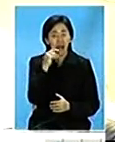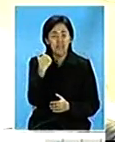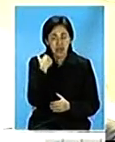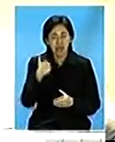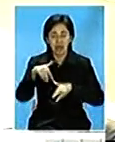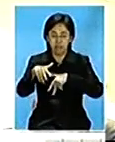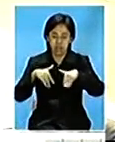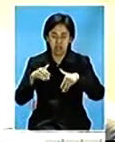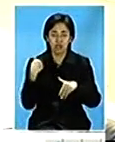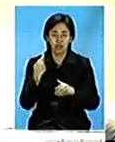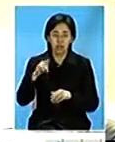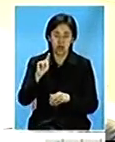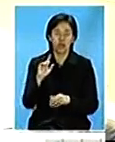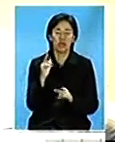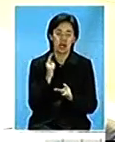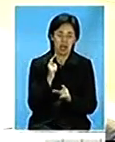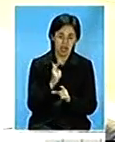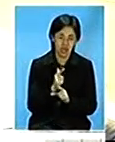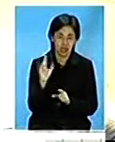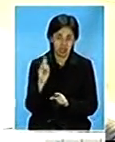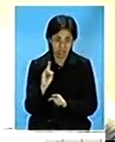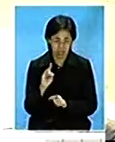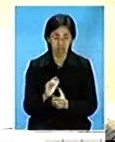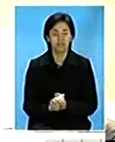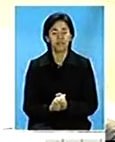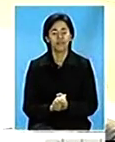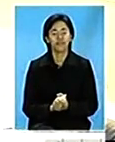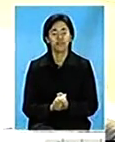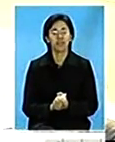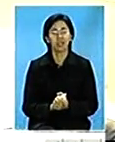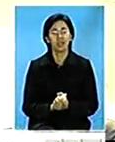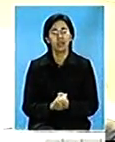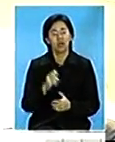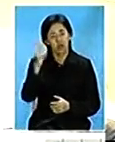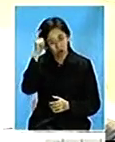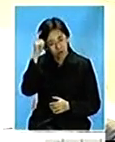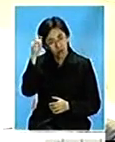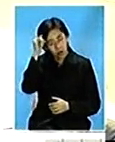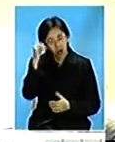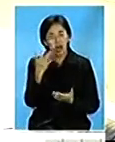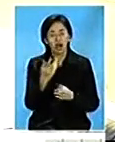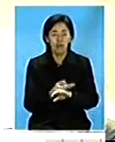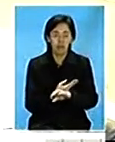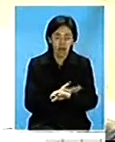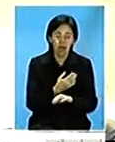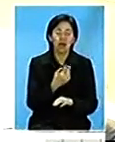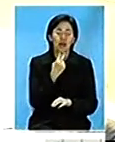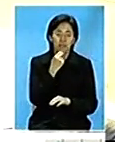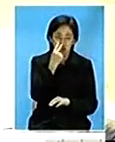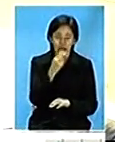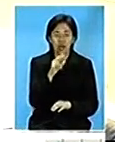ไปอยู่จากการเลี้ยงสัตว์เลี้ยงสัตว์บกโคกระบือแพะแกะสุกรเป็ดไ